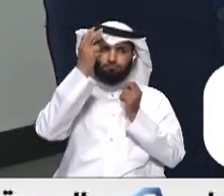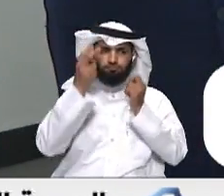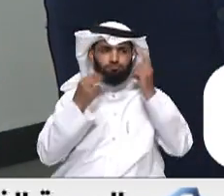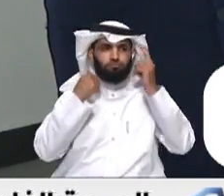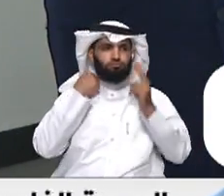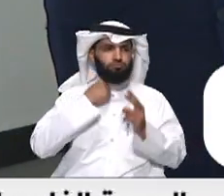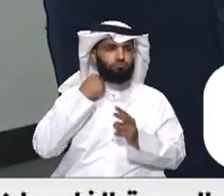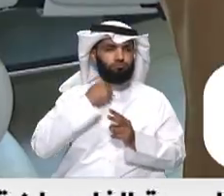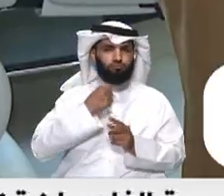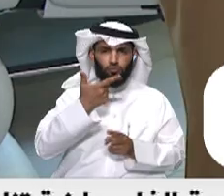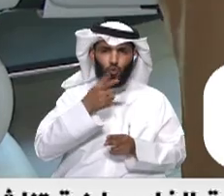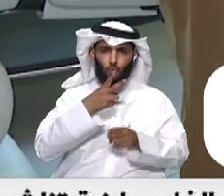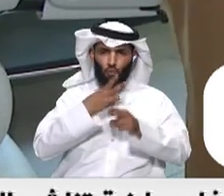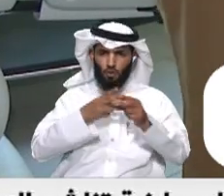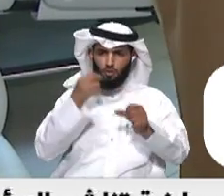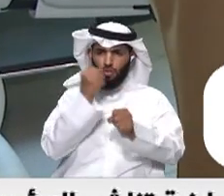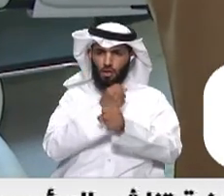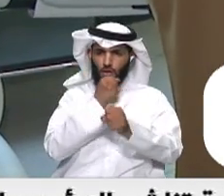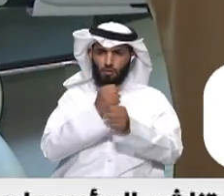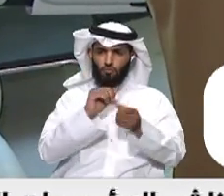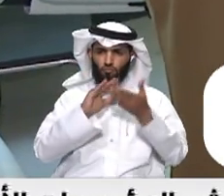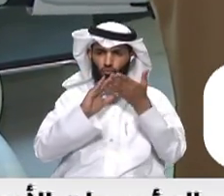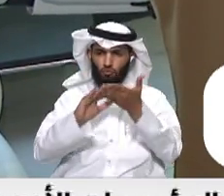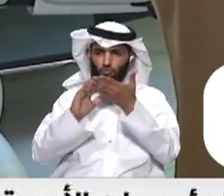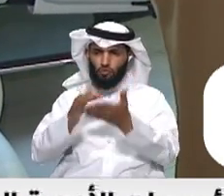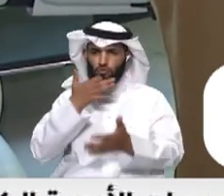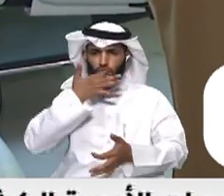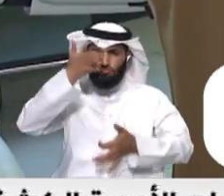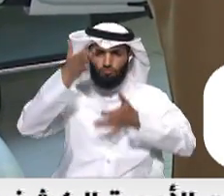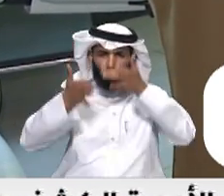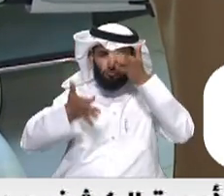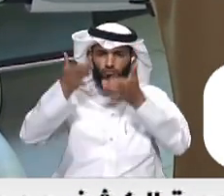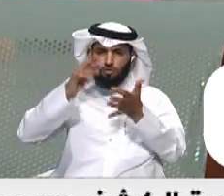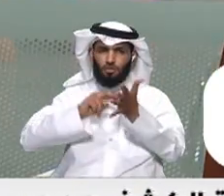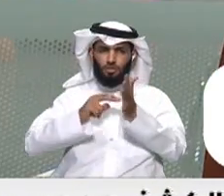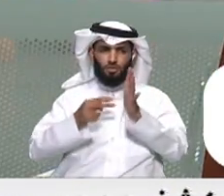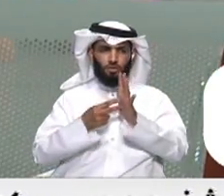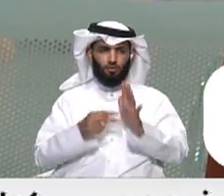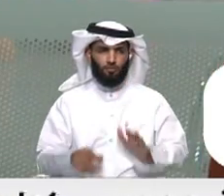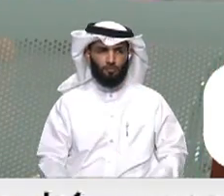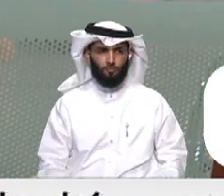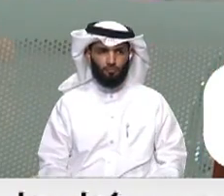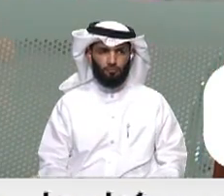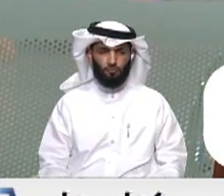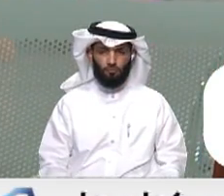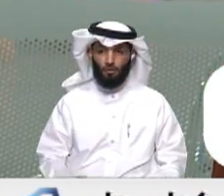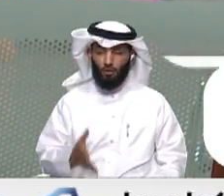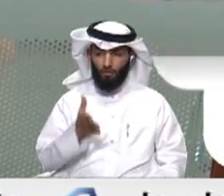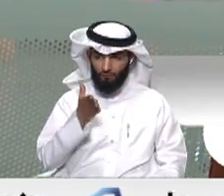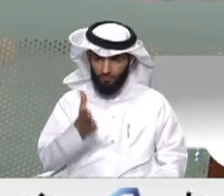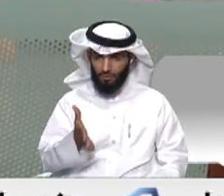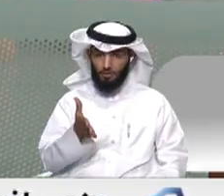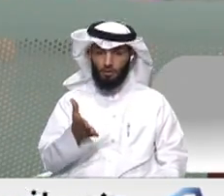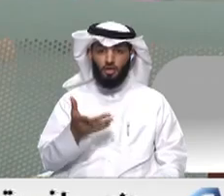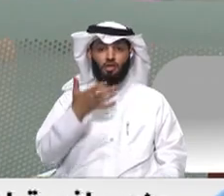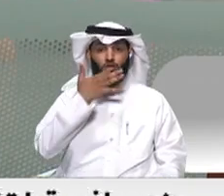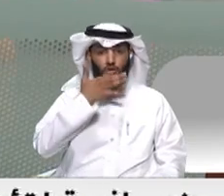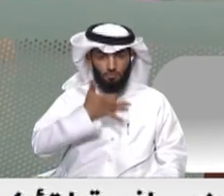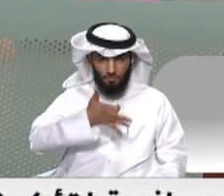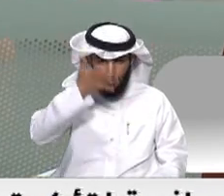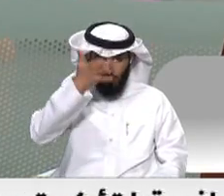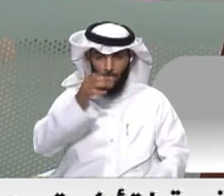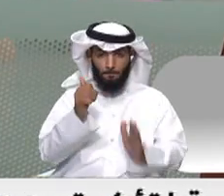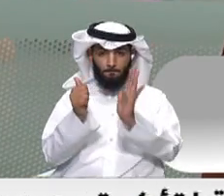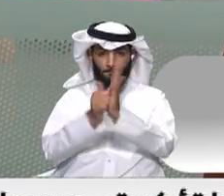ينفذها المركز في خدمه كبار السن حيث الزيارات المنزليه والعنايه في المراجعين في